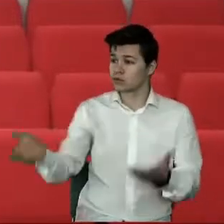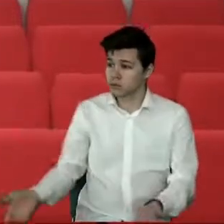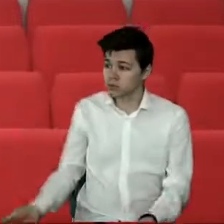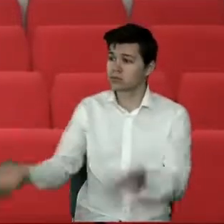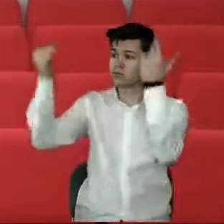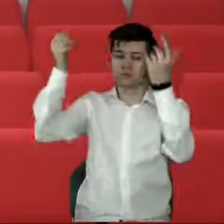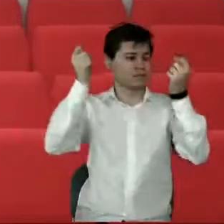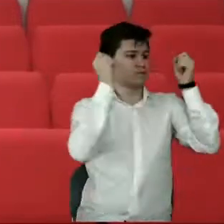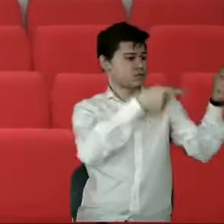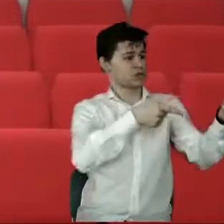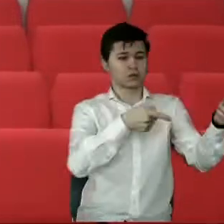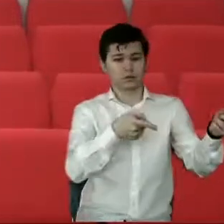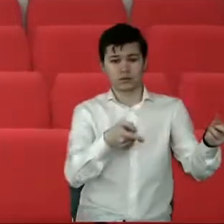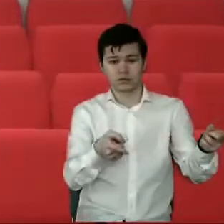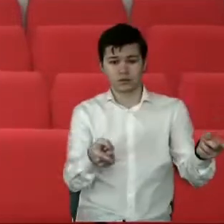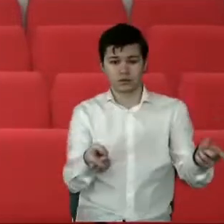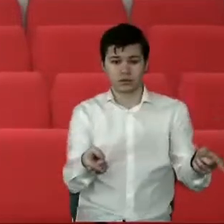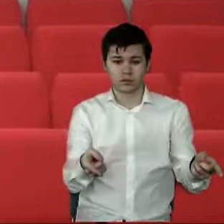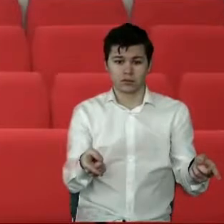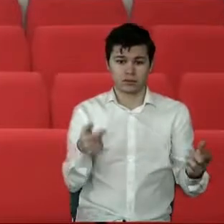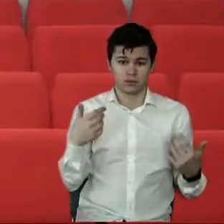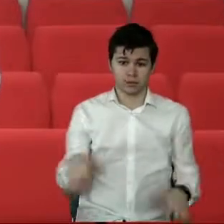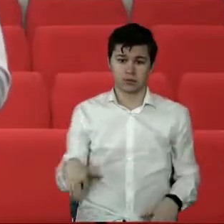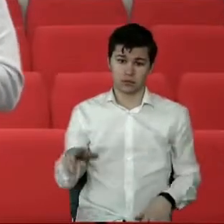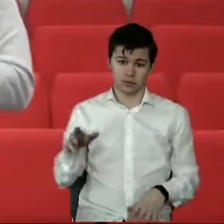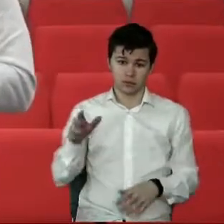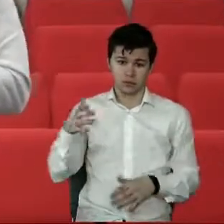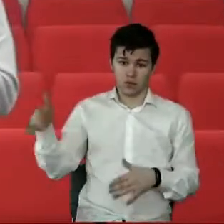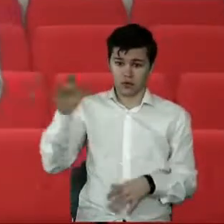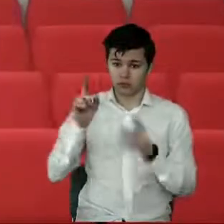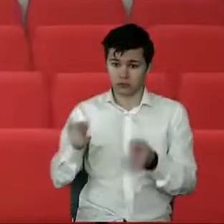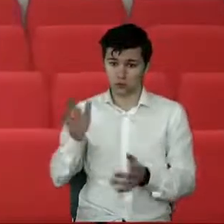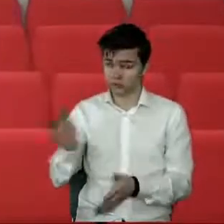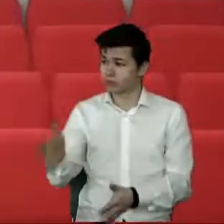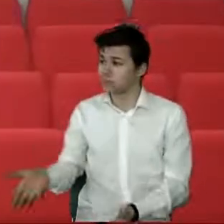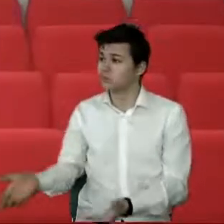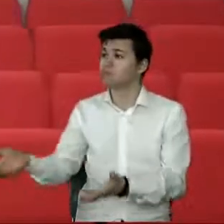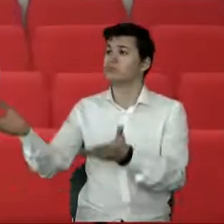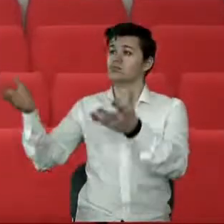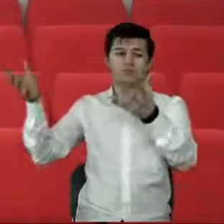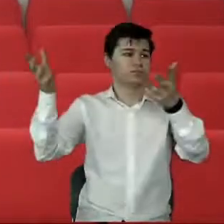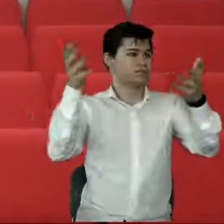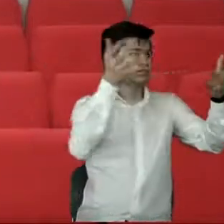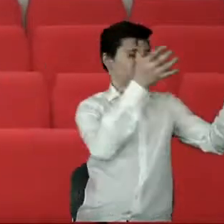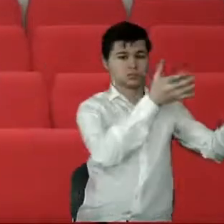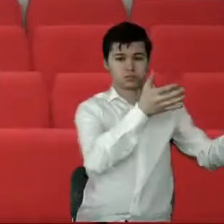людей? Ну, наверное, пропорционально тому, насколько наша вера меньше горчичного зерна, вот столько людей и необходимо.